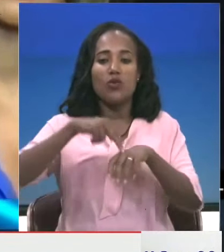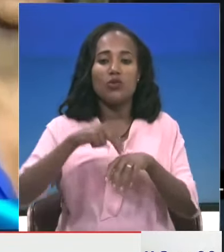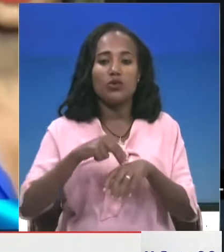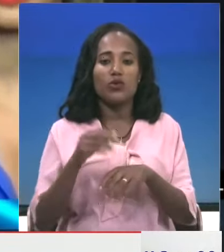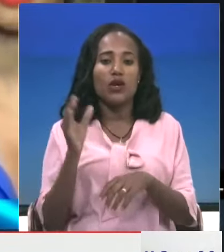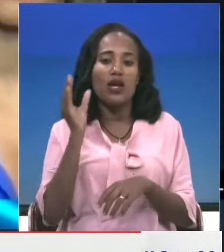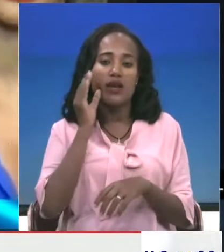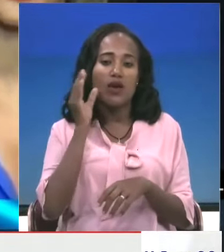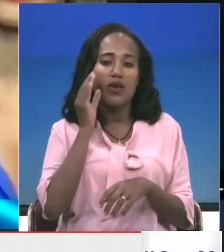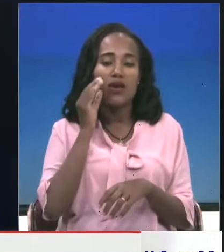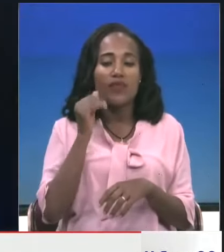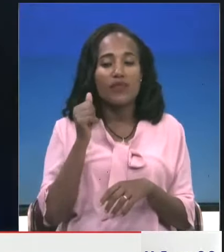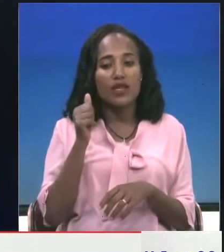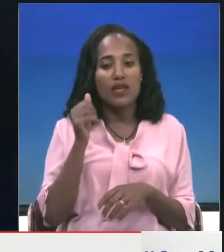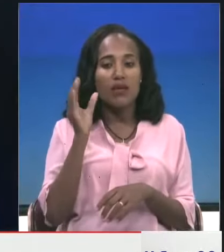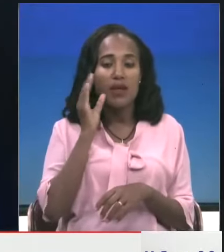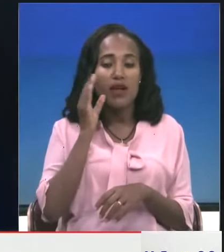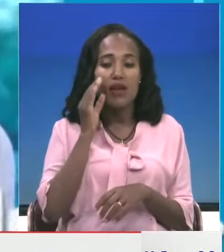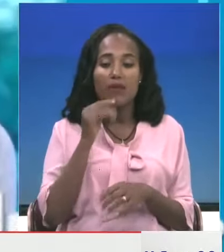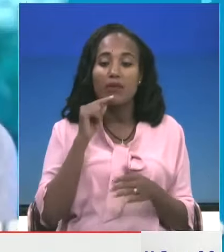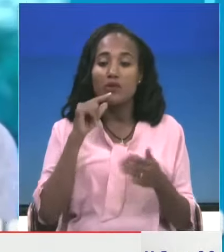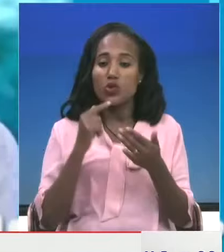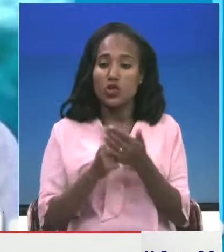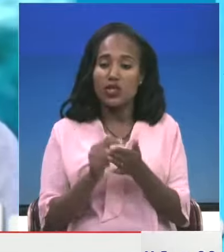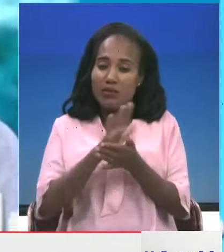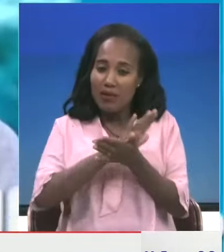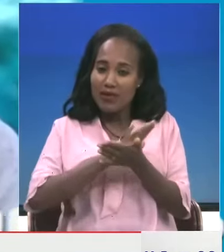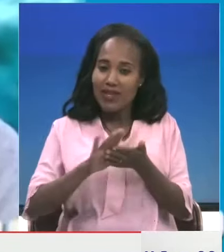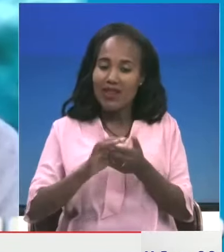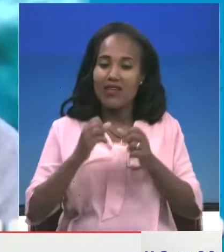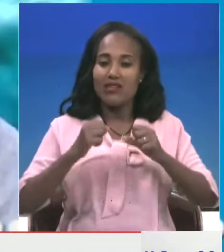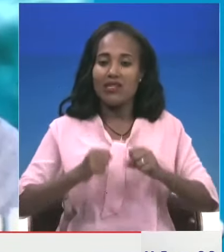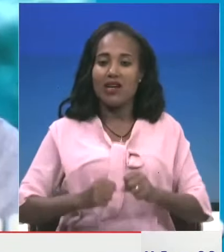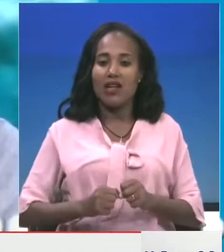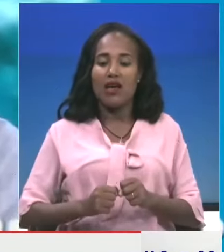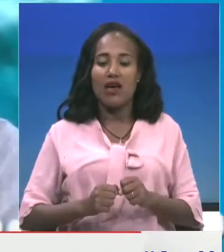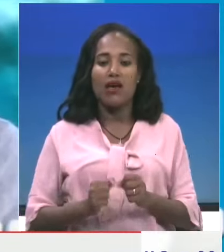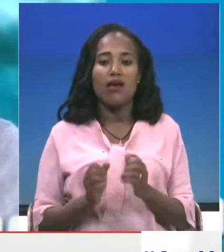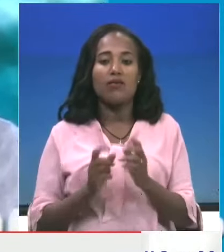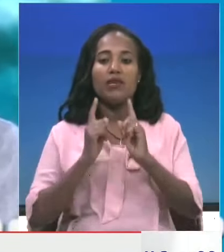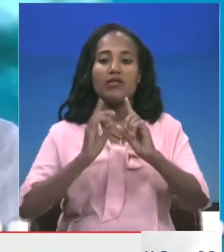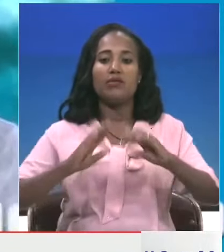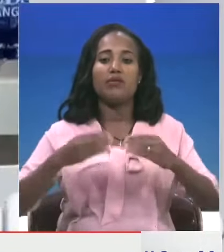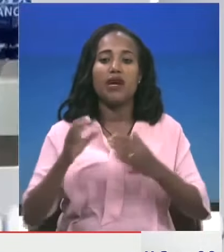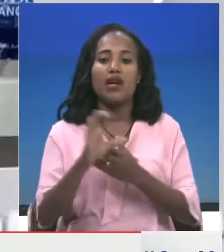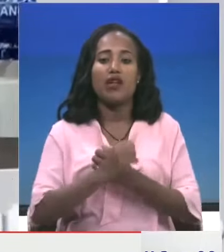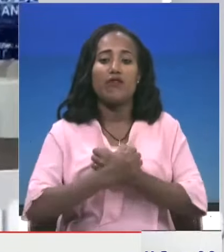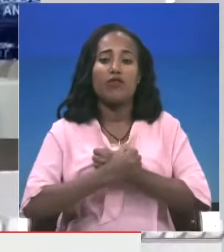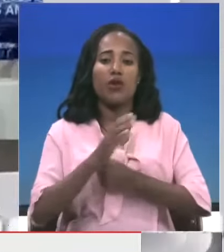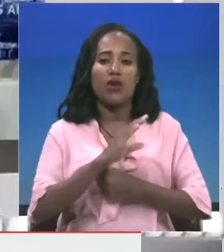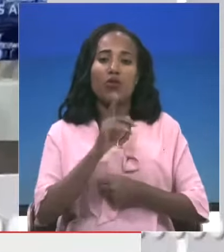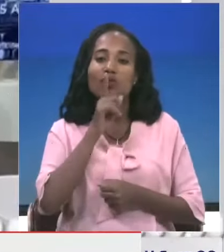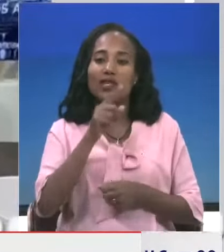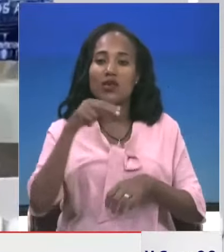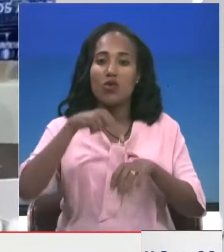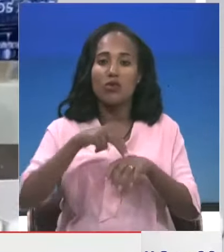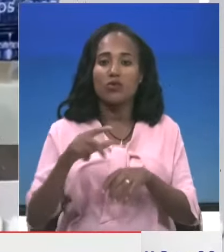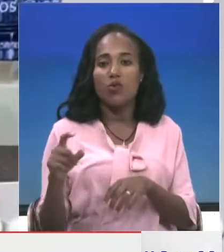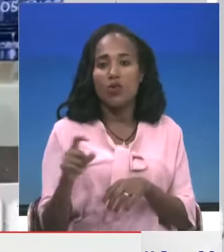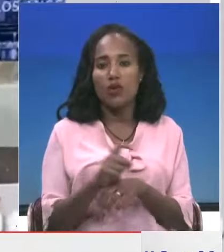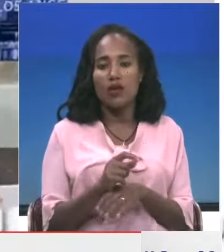አረጋዊ በብዙ ተጽዕኖ ውስጥ ሆና መረጃዎችን በማጥራትና ጠንካራ የመልስ ምት በመስጠት ሀገራዊ ፍቅሯንና ለእውነት የቆመች